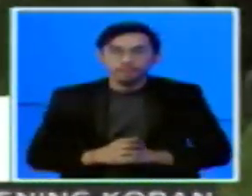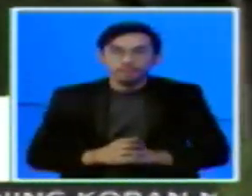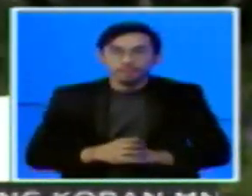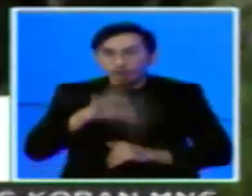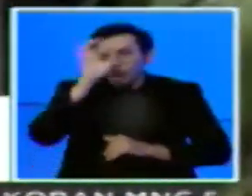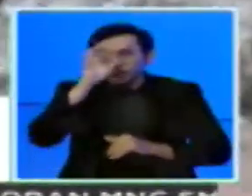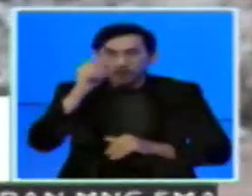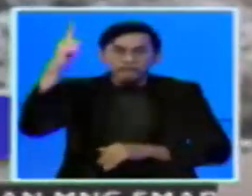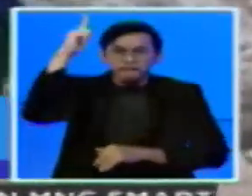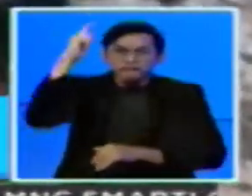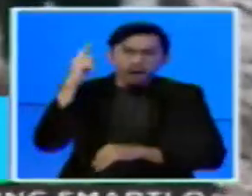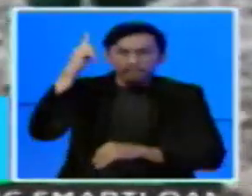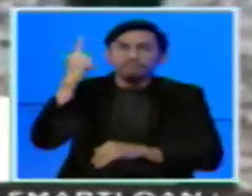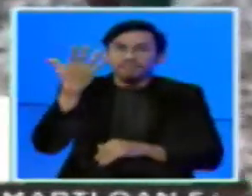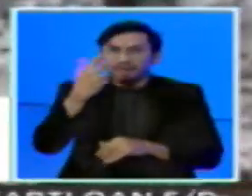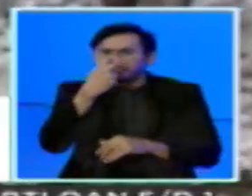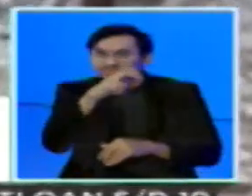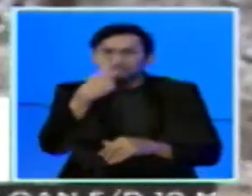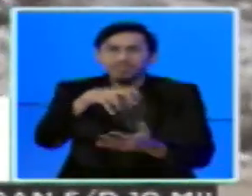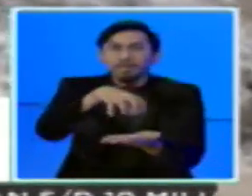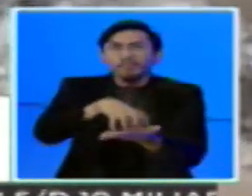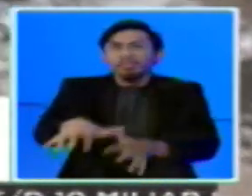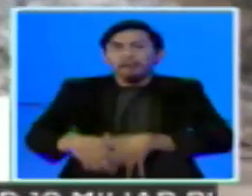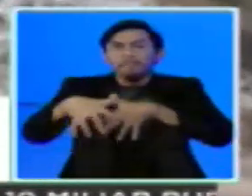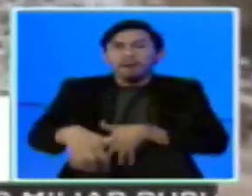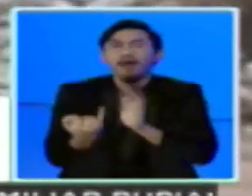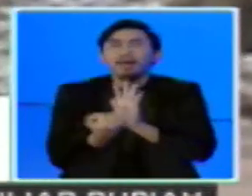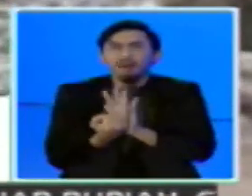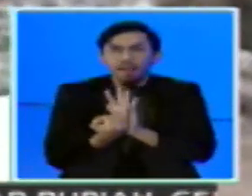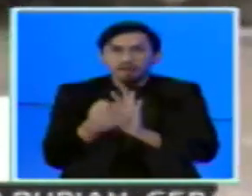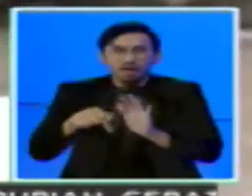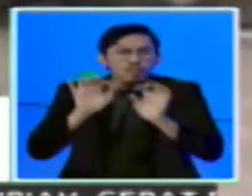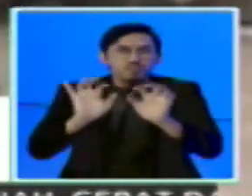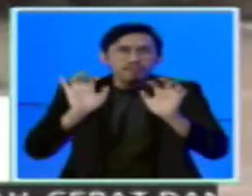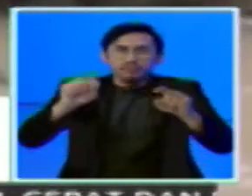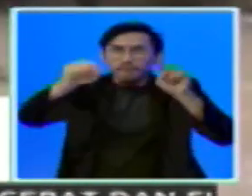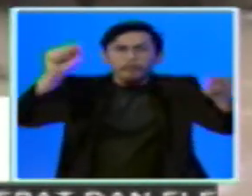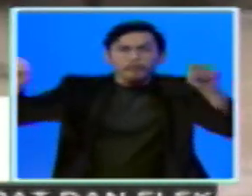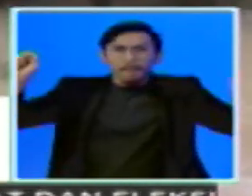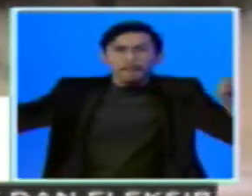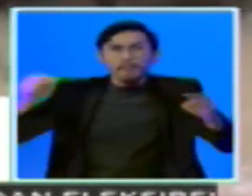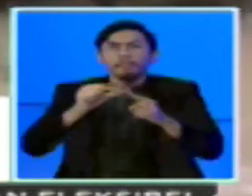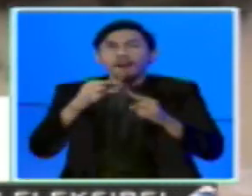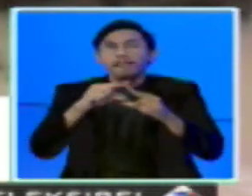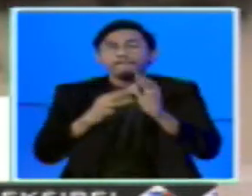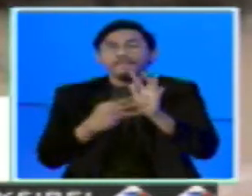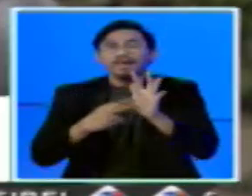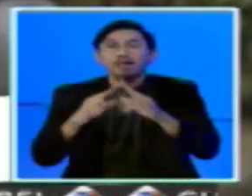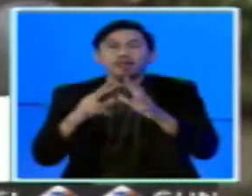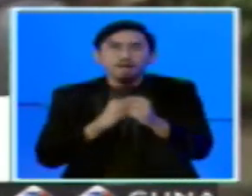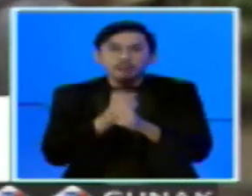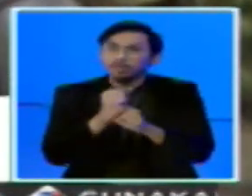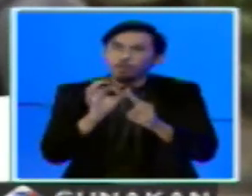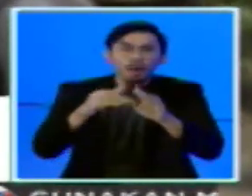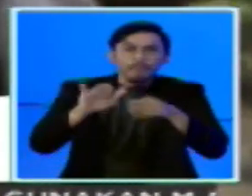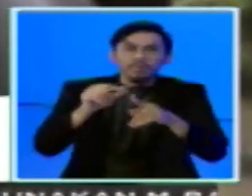Polisi melepas tembakan peringatan saat merazia lokasi tambang ilegal yang makin marak di ranah Pemenang. Belasan pekerja tambang